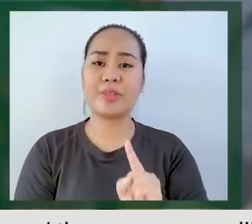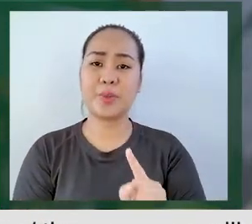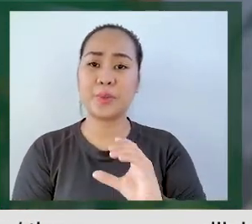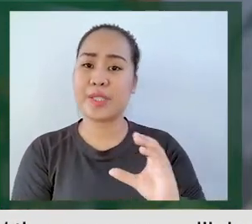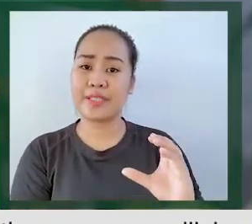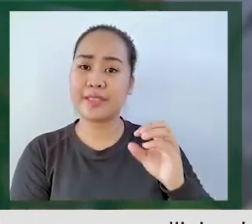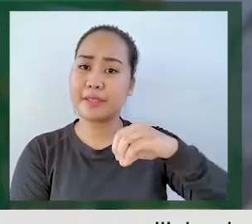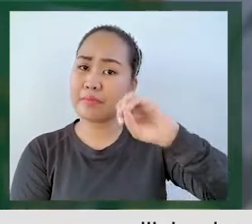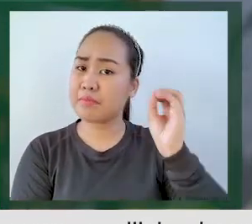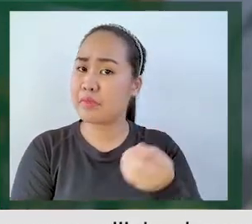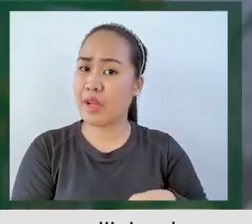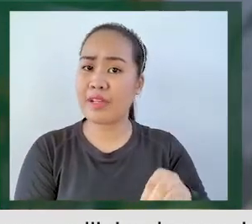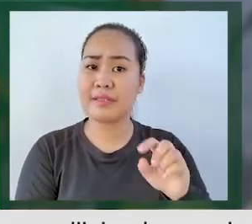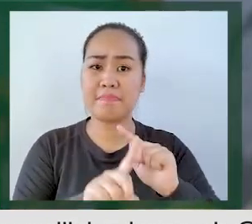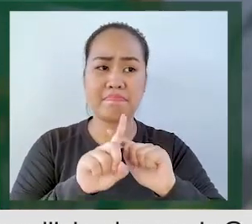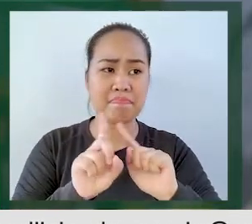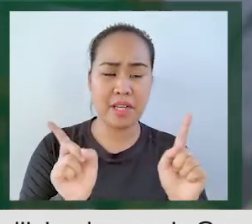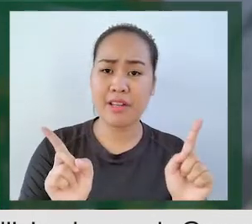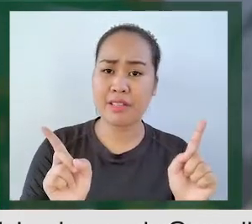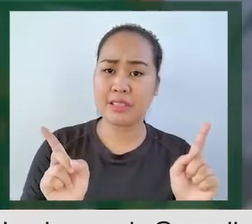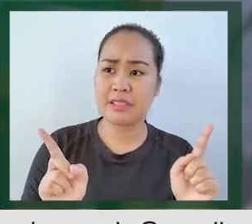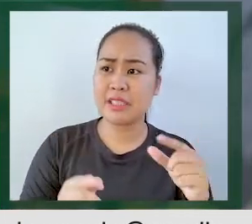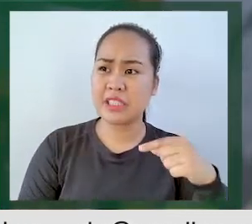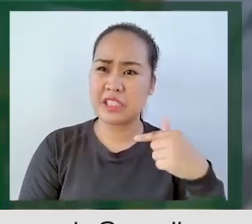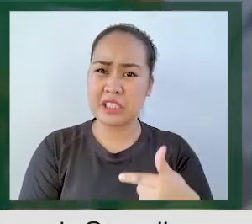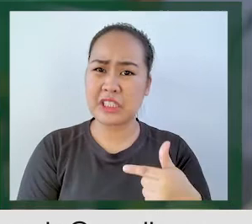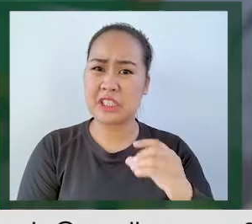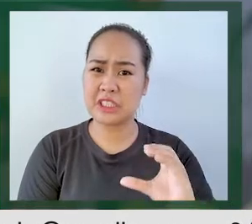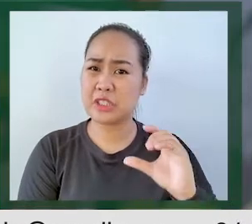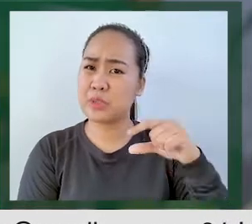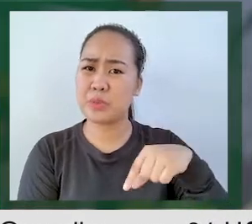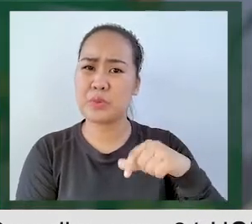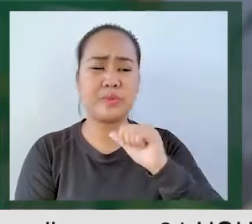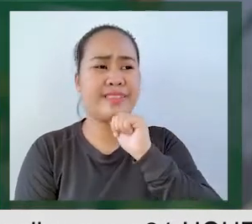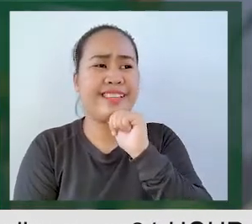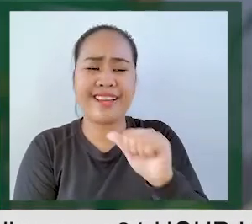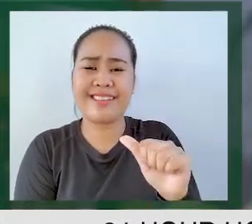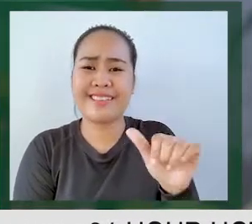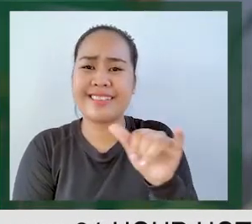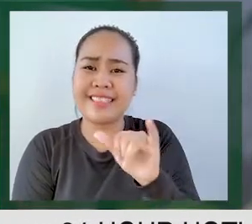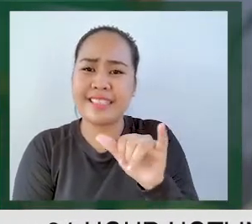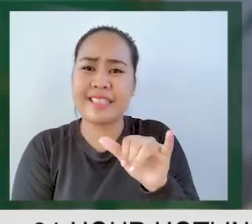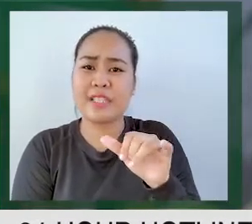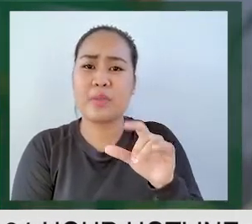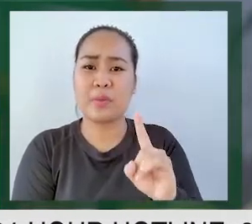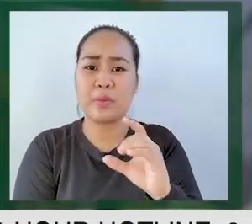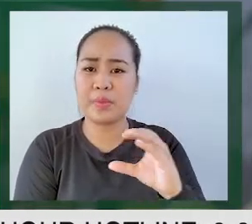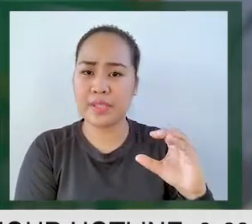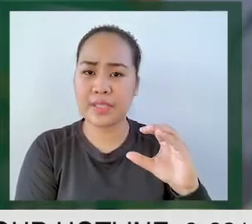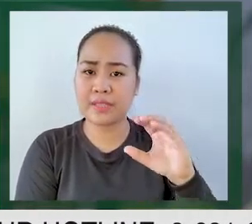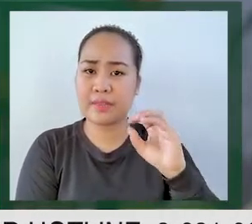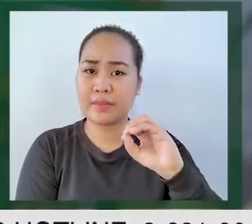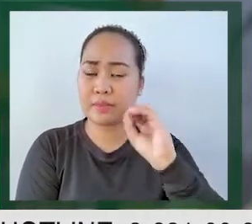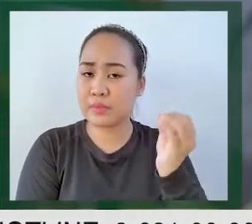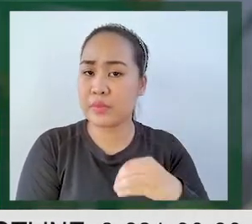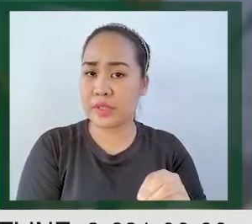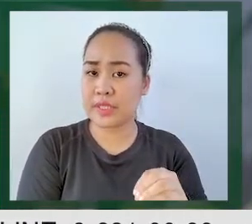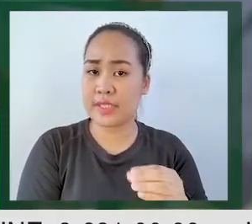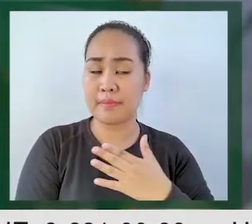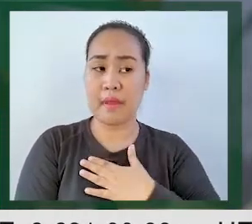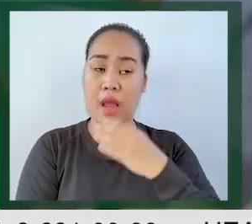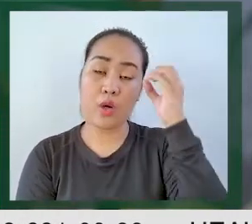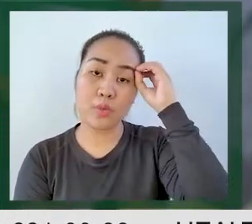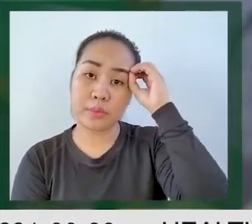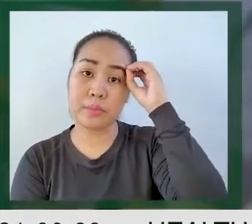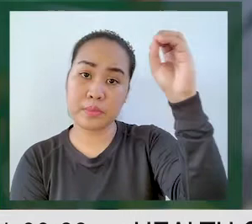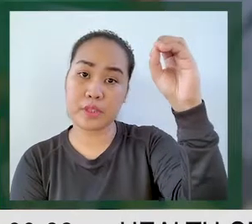100%, pero kasi kahit naman GCQ, hindi pa rin 100% eh, di ba? Kung hihingi nyo ang